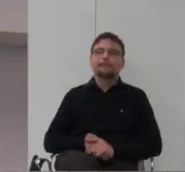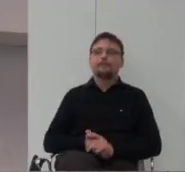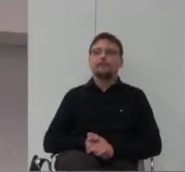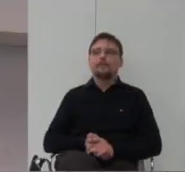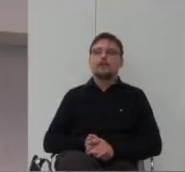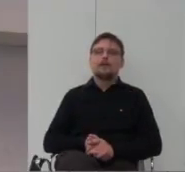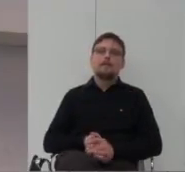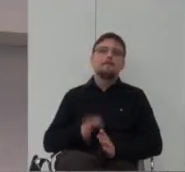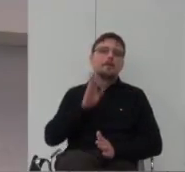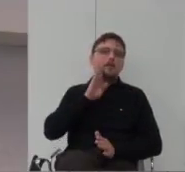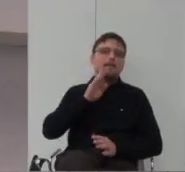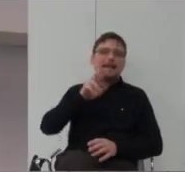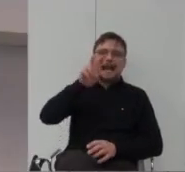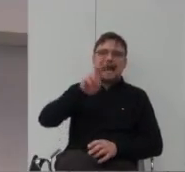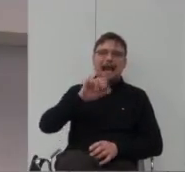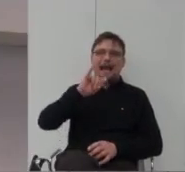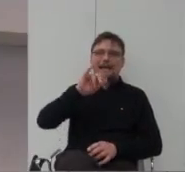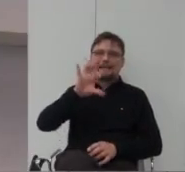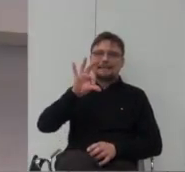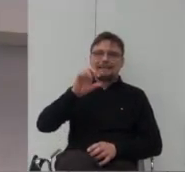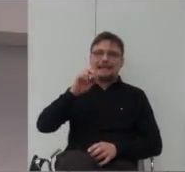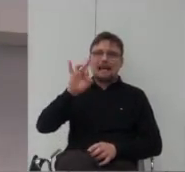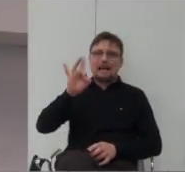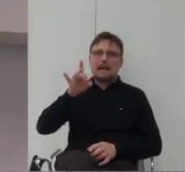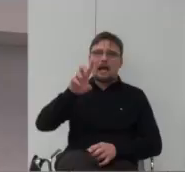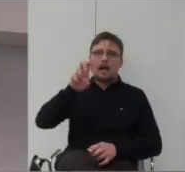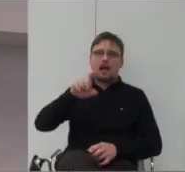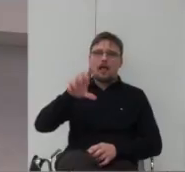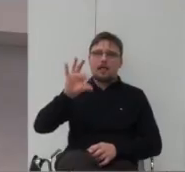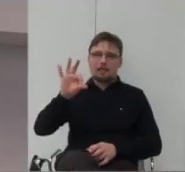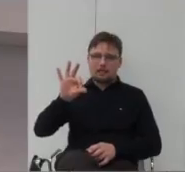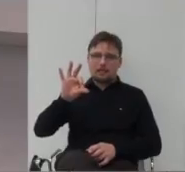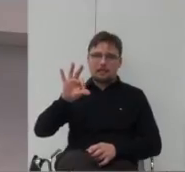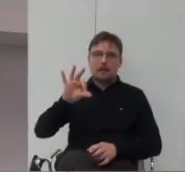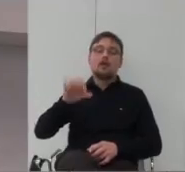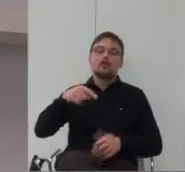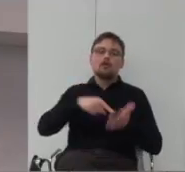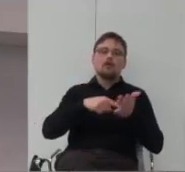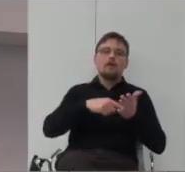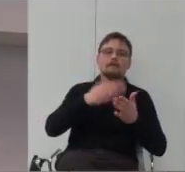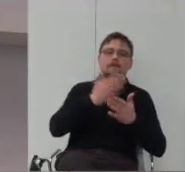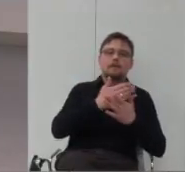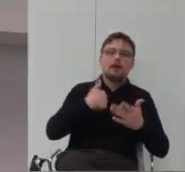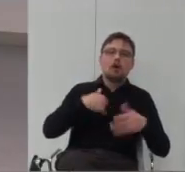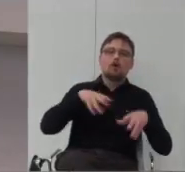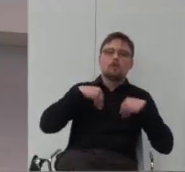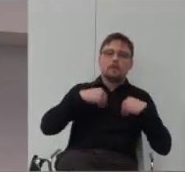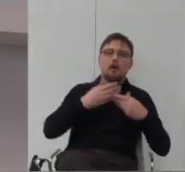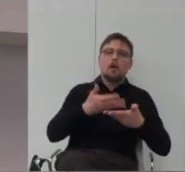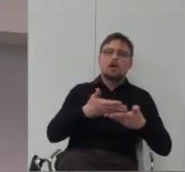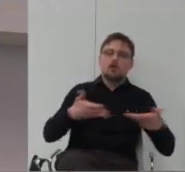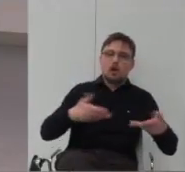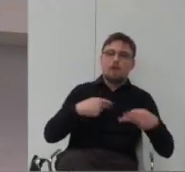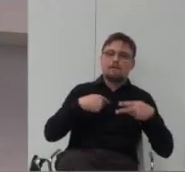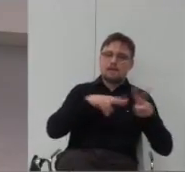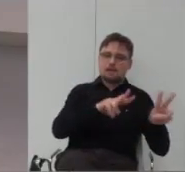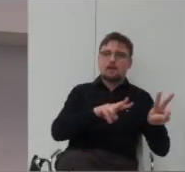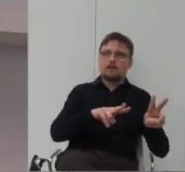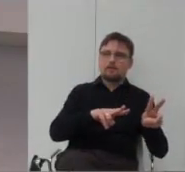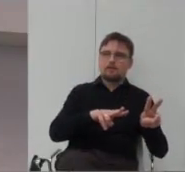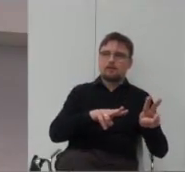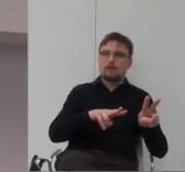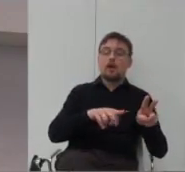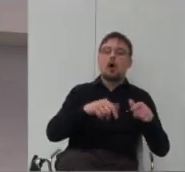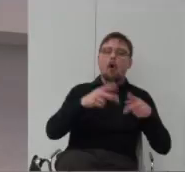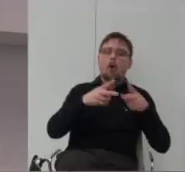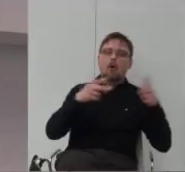zrealizowany przez kooperatywę o tej samej nazwie. Podobnie jak w Heizenholz, kooperatywa